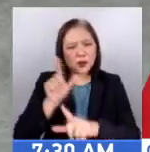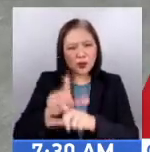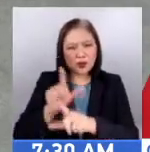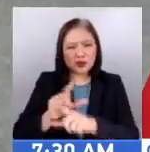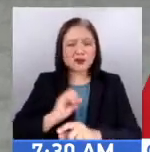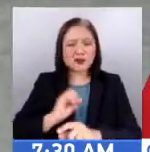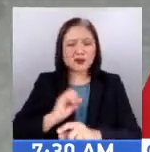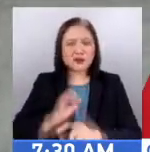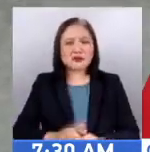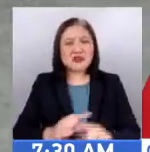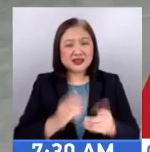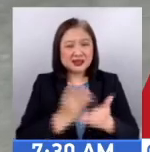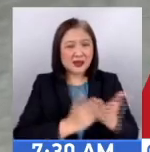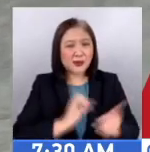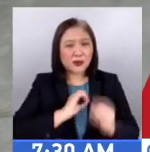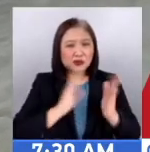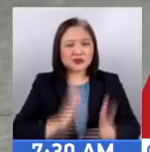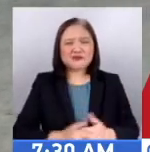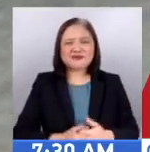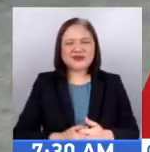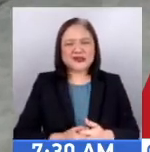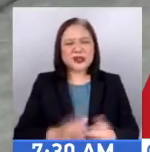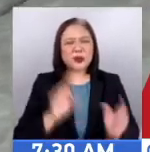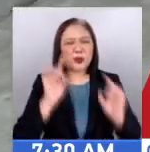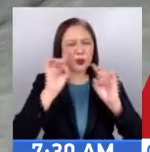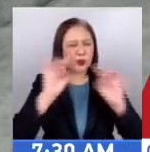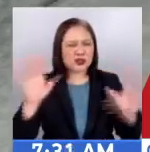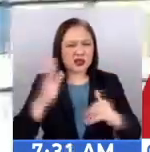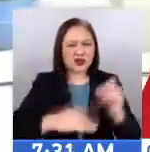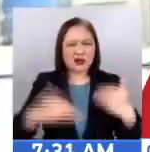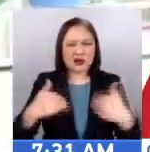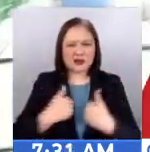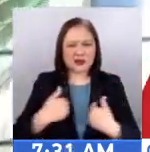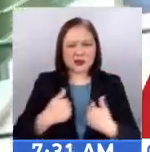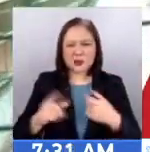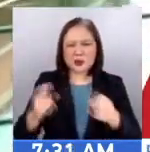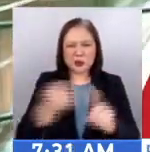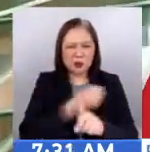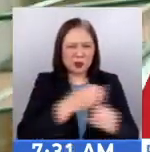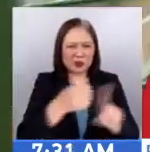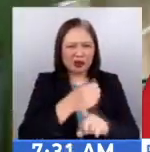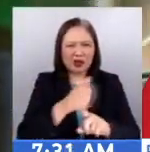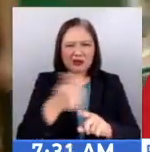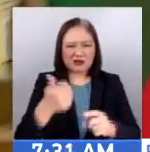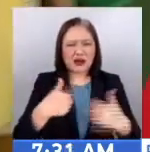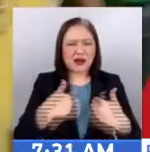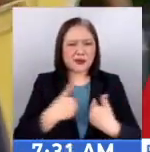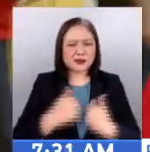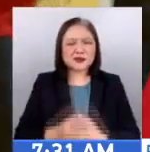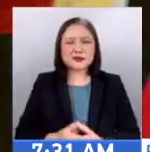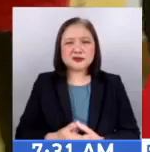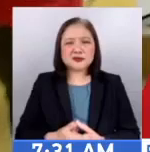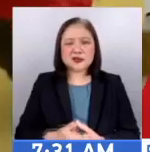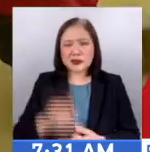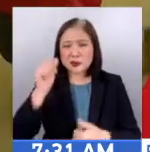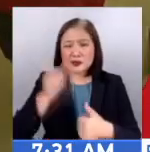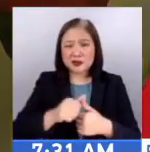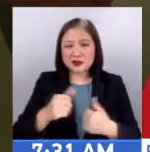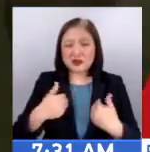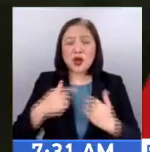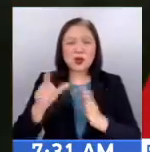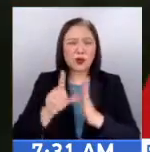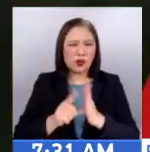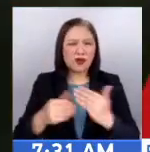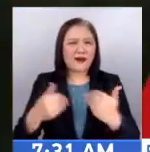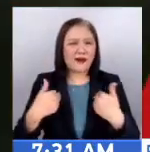owner na mas masahol pa sa hayop kung makitungo sa kanilang mga alaga. Maiging tandaan na may pangil ang batas para proteksyonan ng